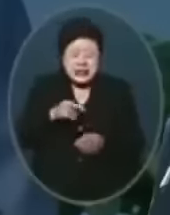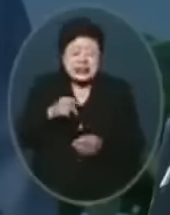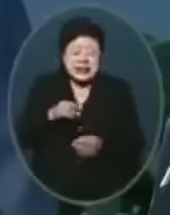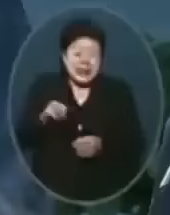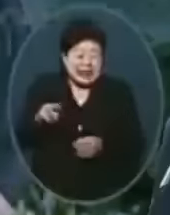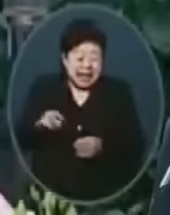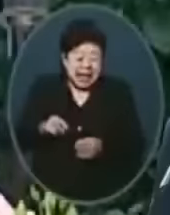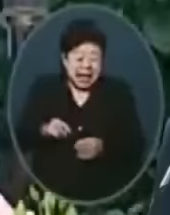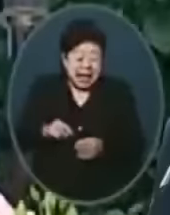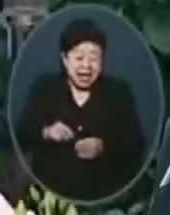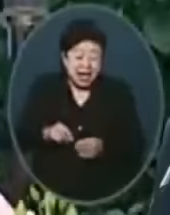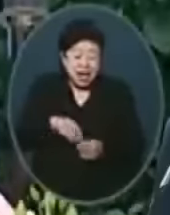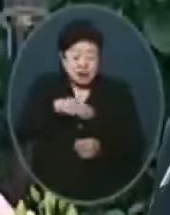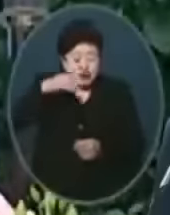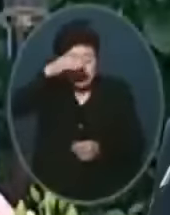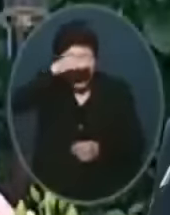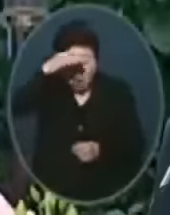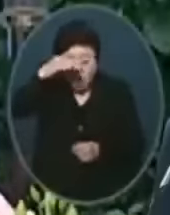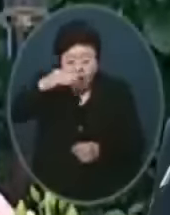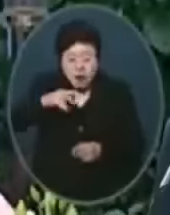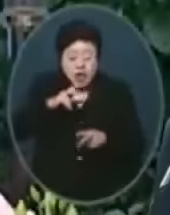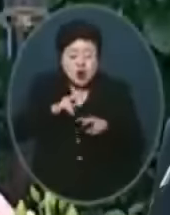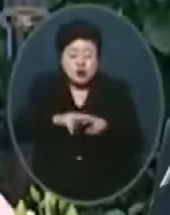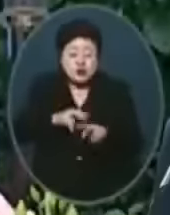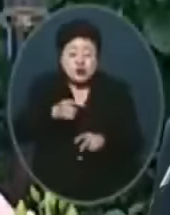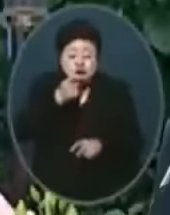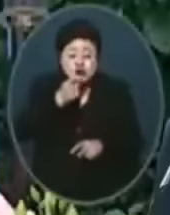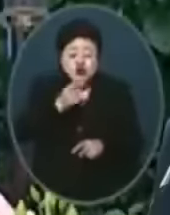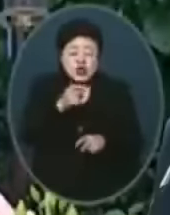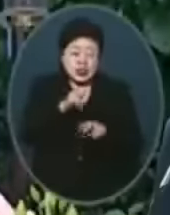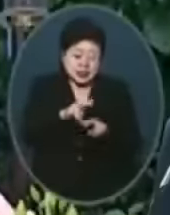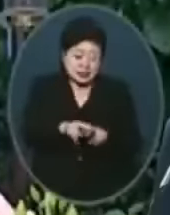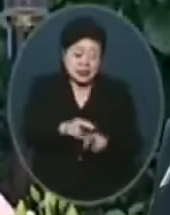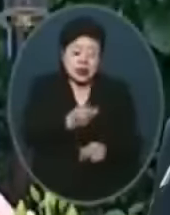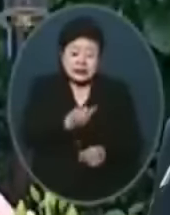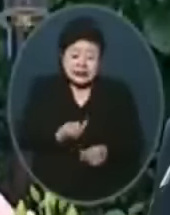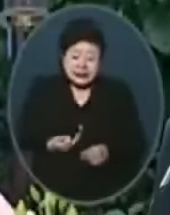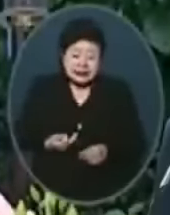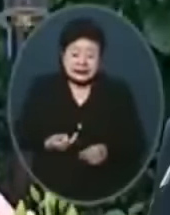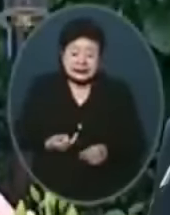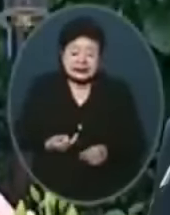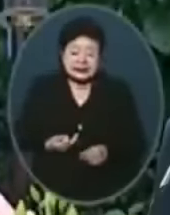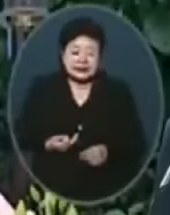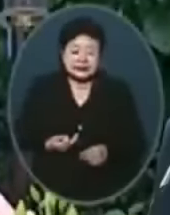사마리아의 변두리에 있는 우물가에 앉았습니다. 제 아들은